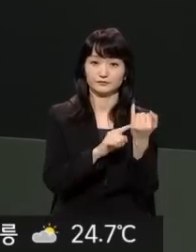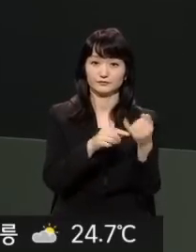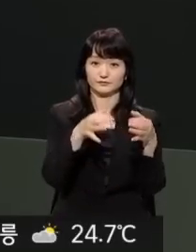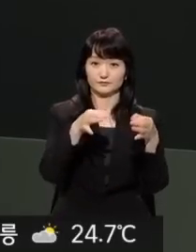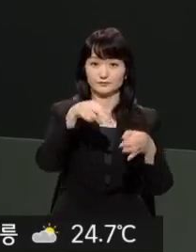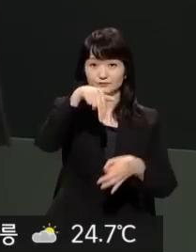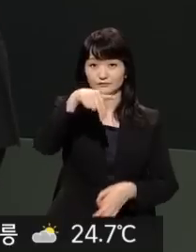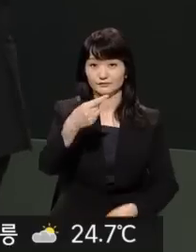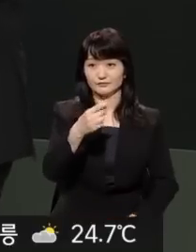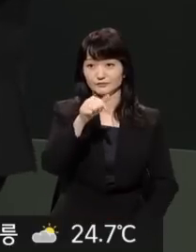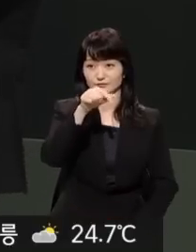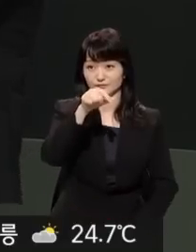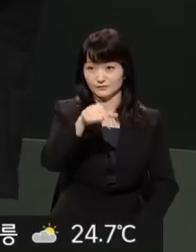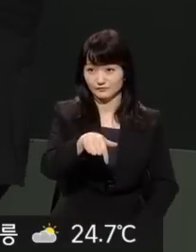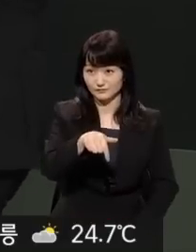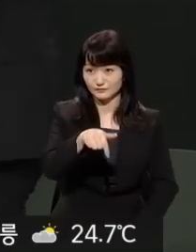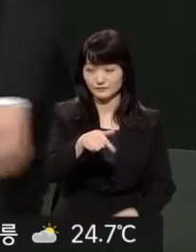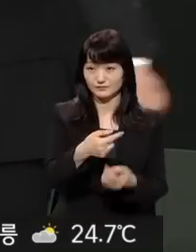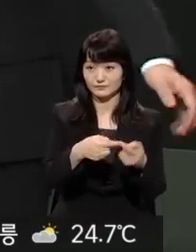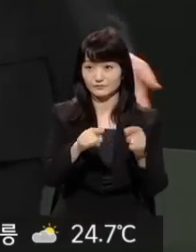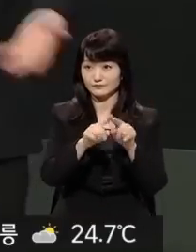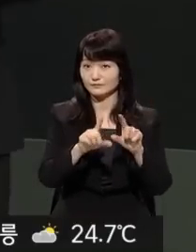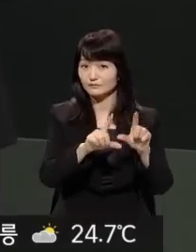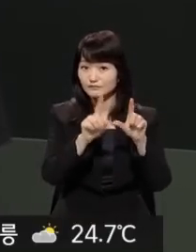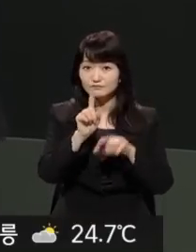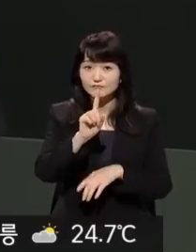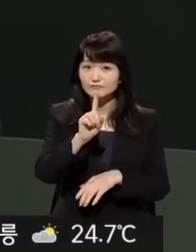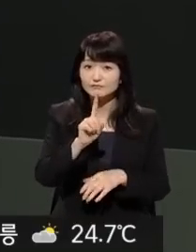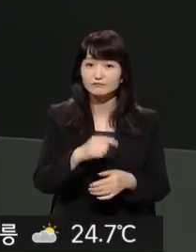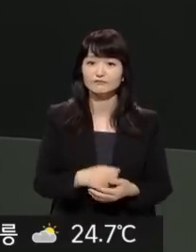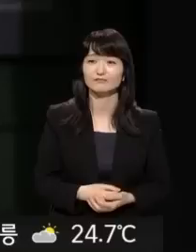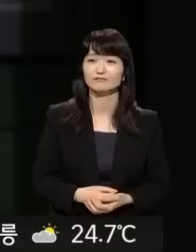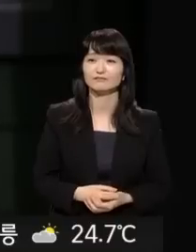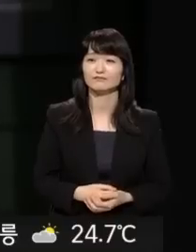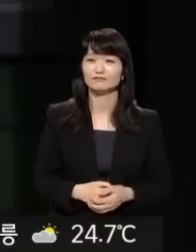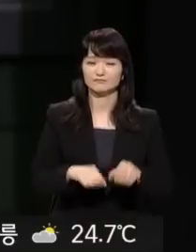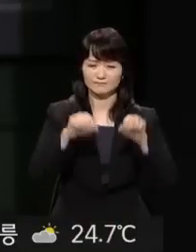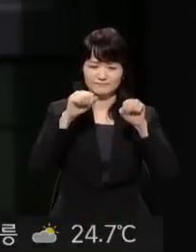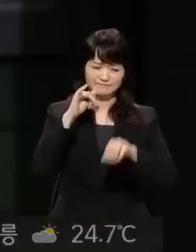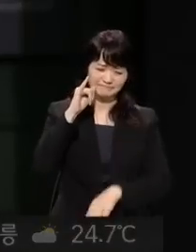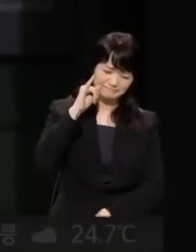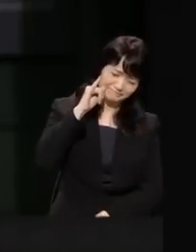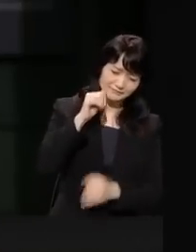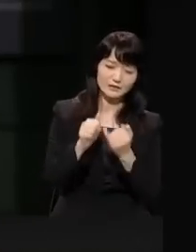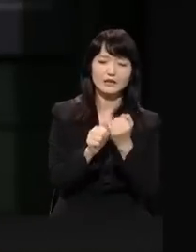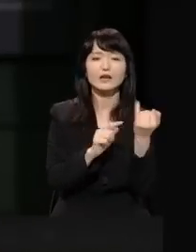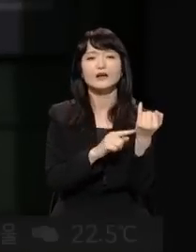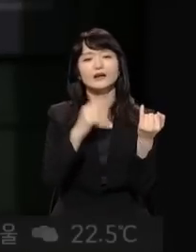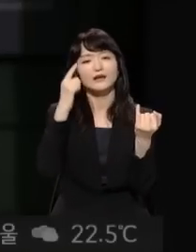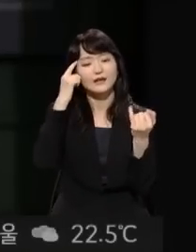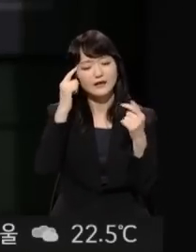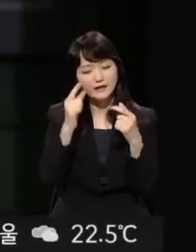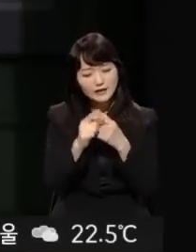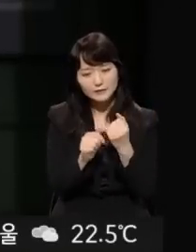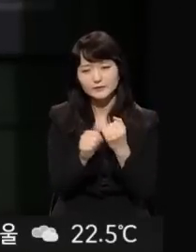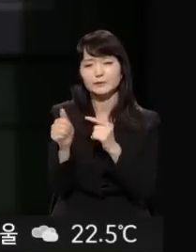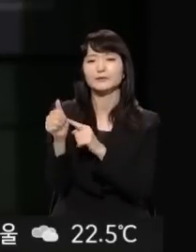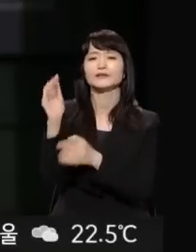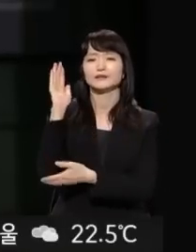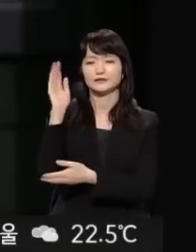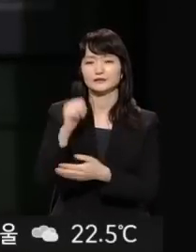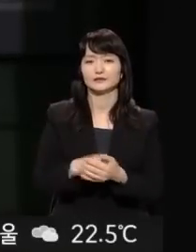여자 김종국 여자 김종국이랑 살아요 이게 무슨 얘기죠 운동 중독인 아내 때문에 고민이라는이 남편의